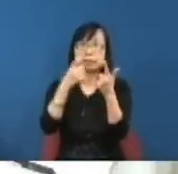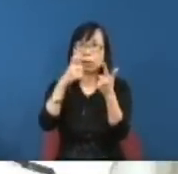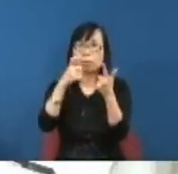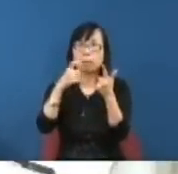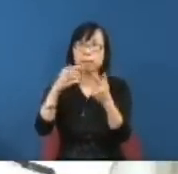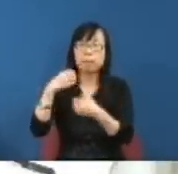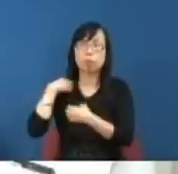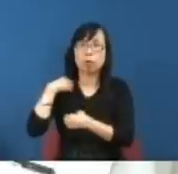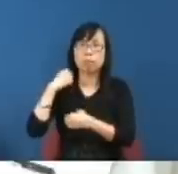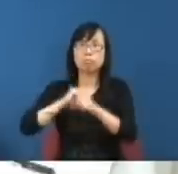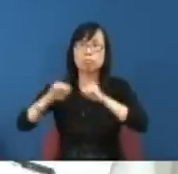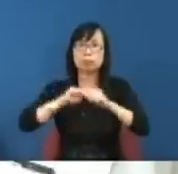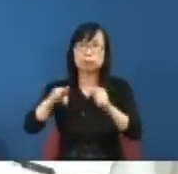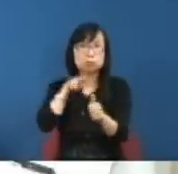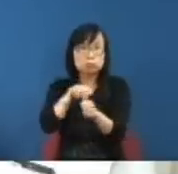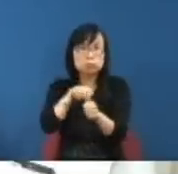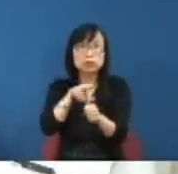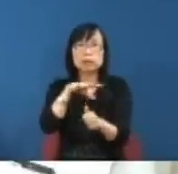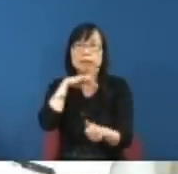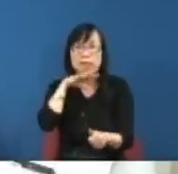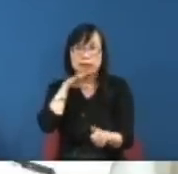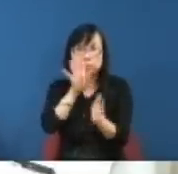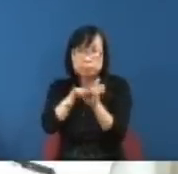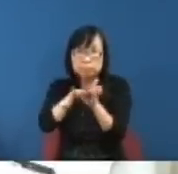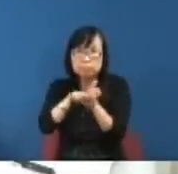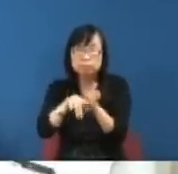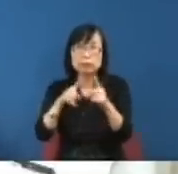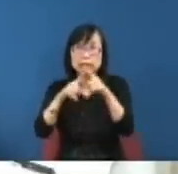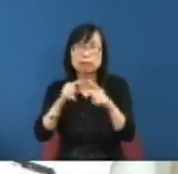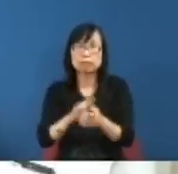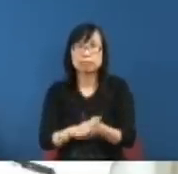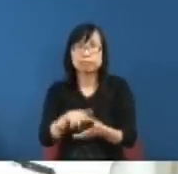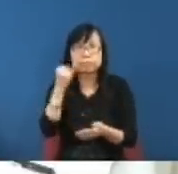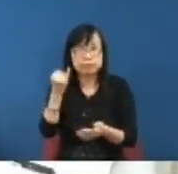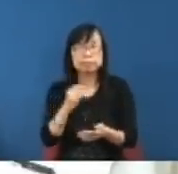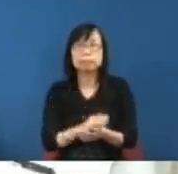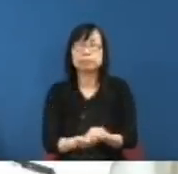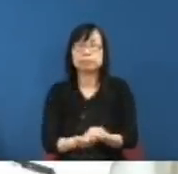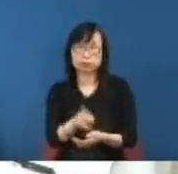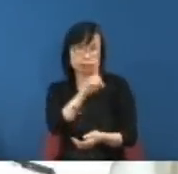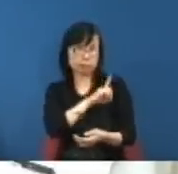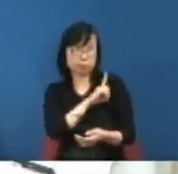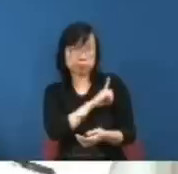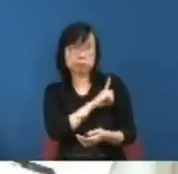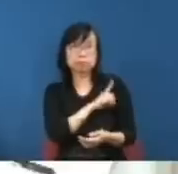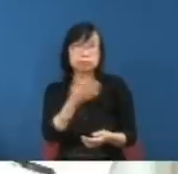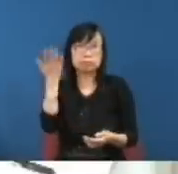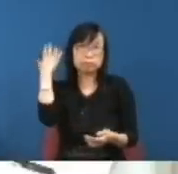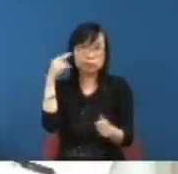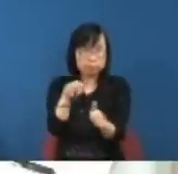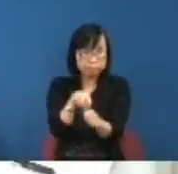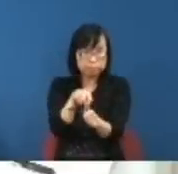統治落去，繼續係呃人民係唔掂啦。咁又將佢自己以前控